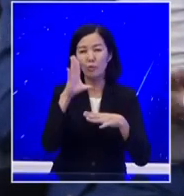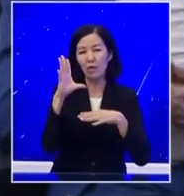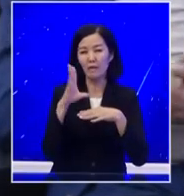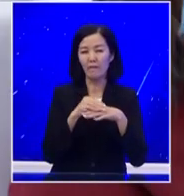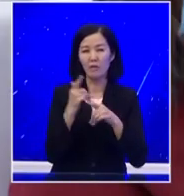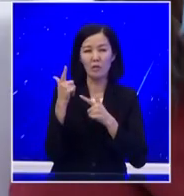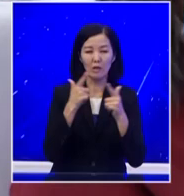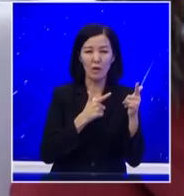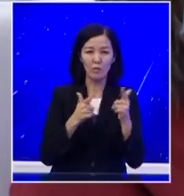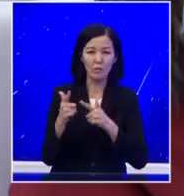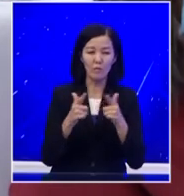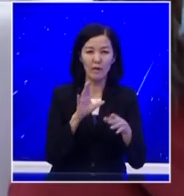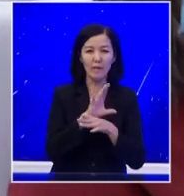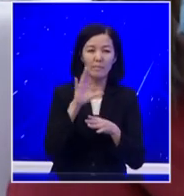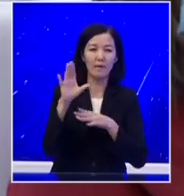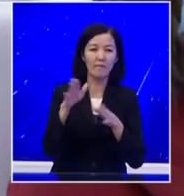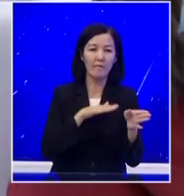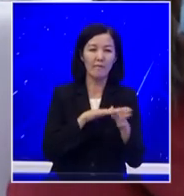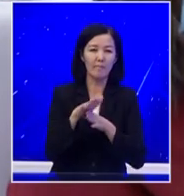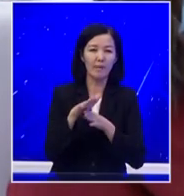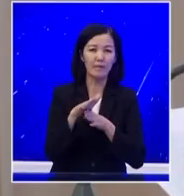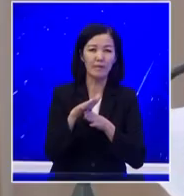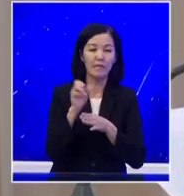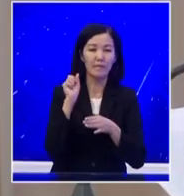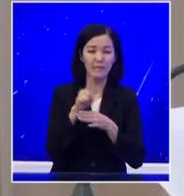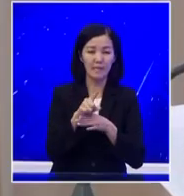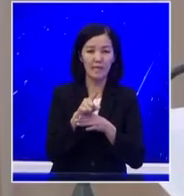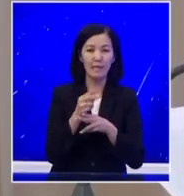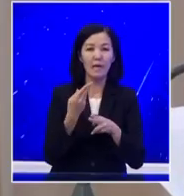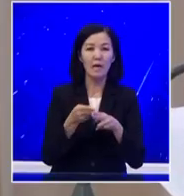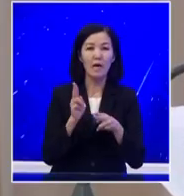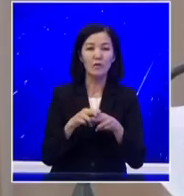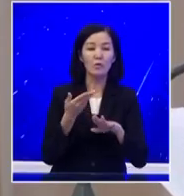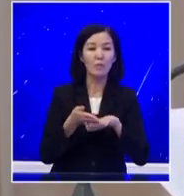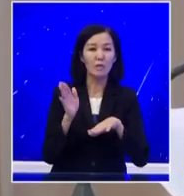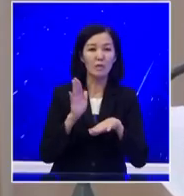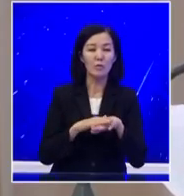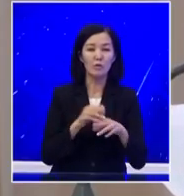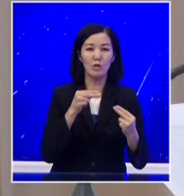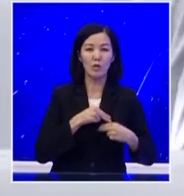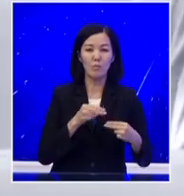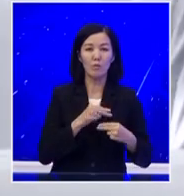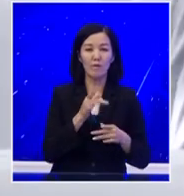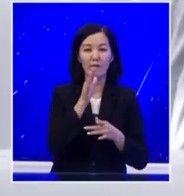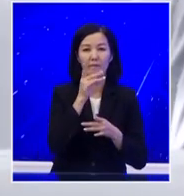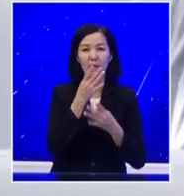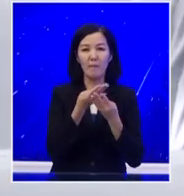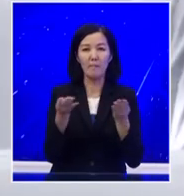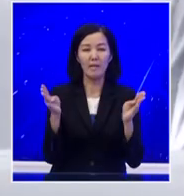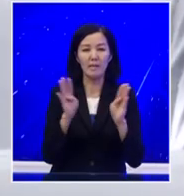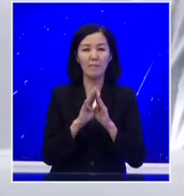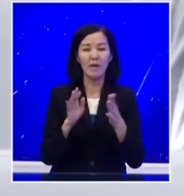быть готовым в любой момент отправиться выполнять редакционное задание особенно сложной и насыщенной стала работать в период пандемии аким города